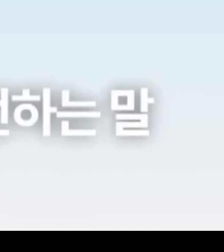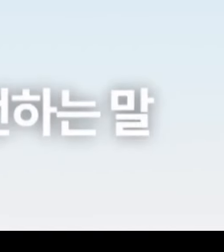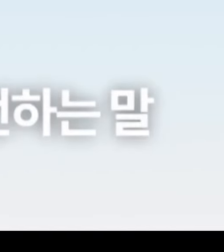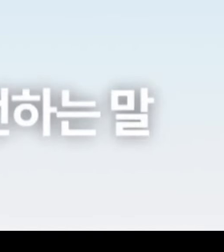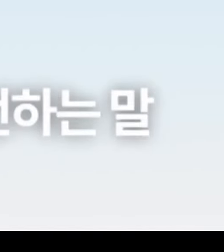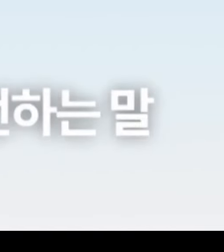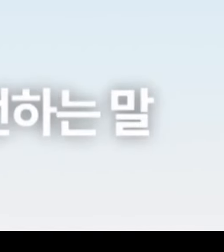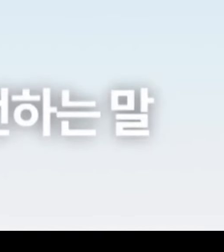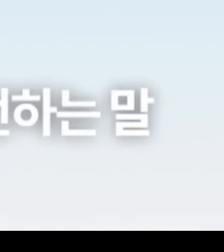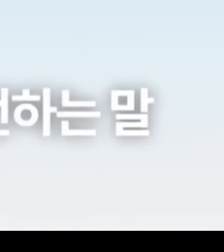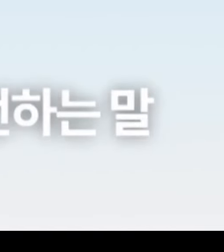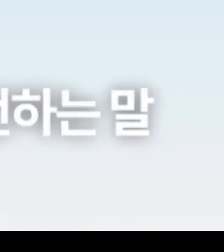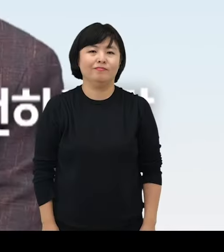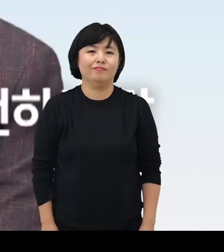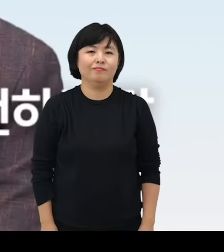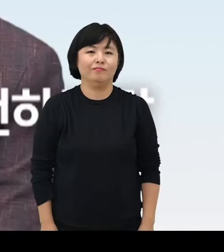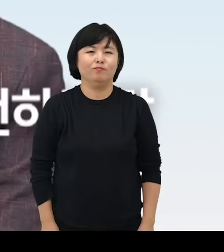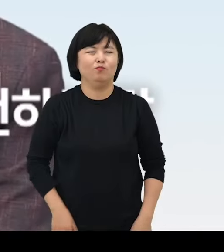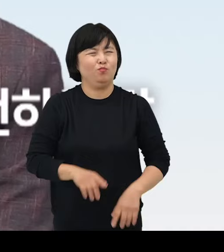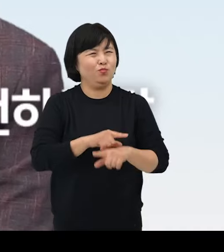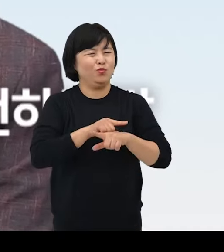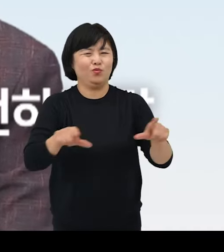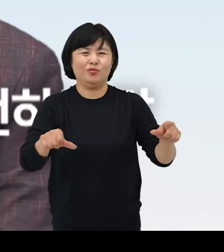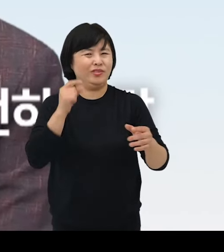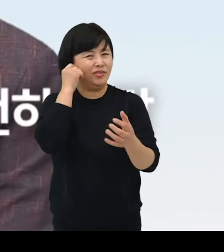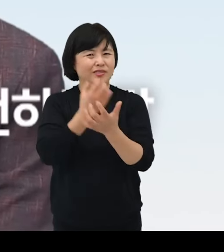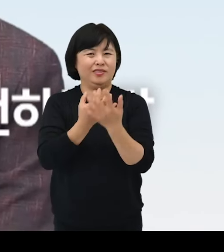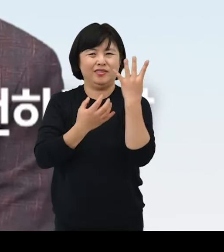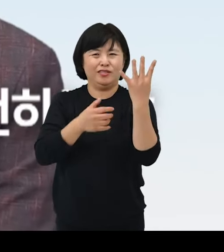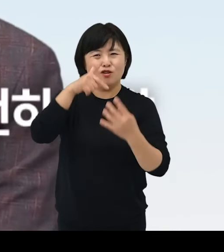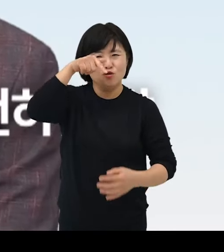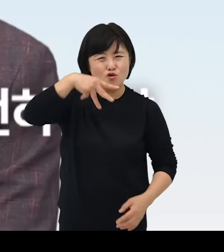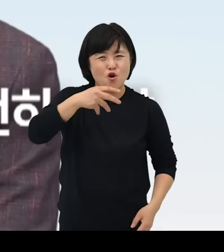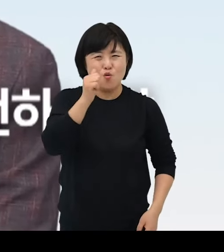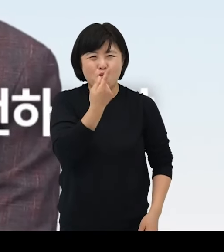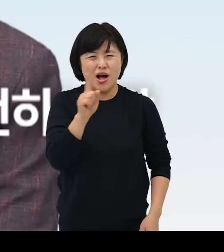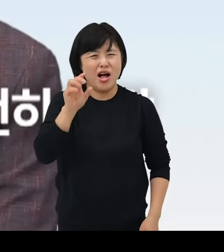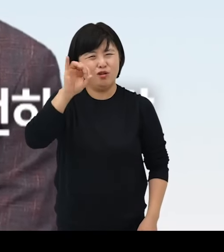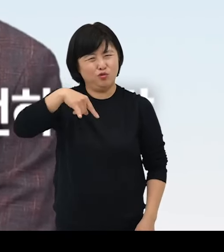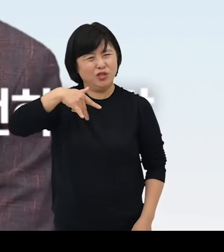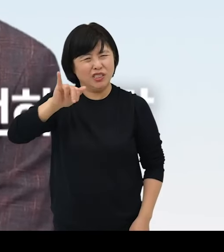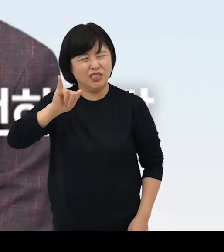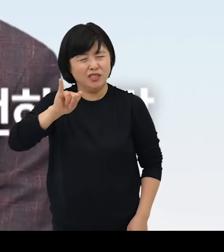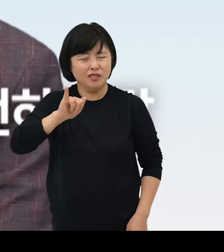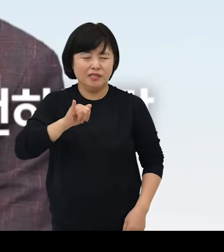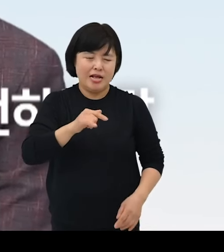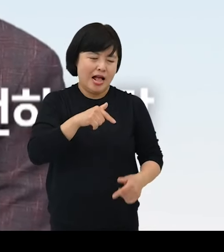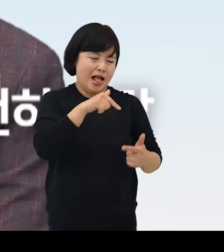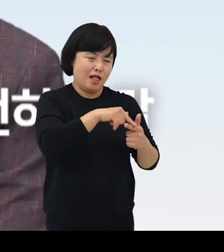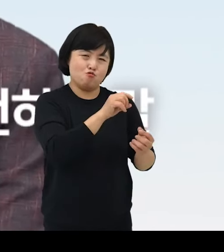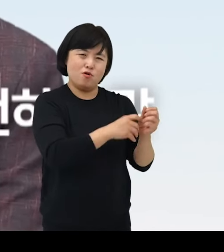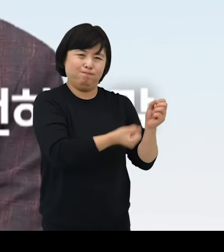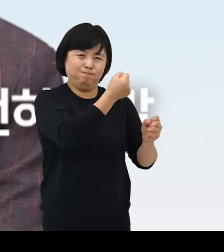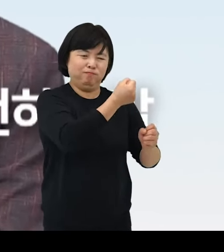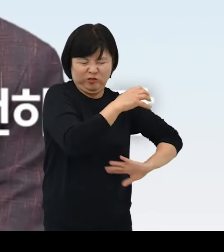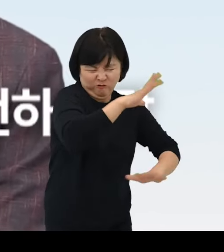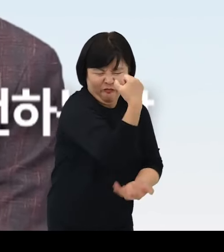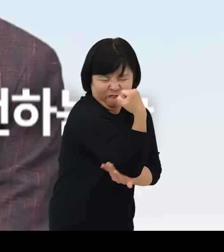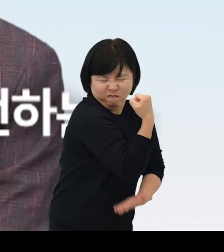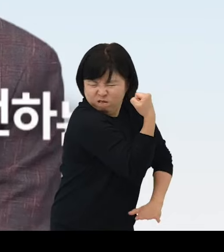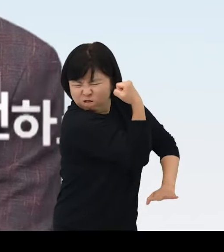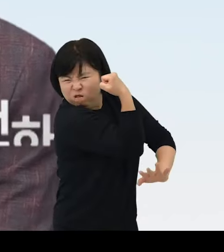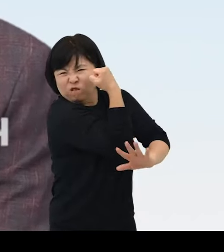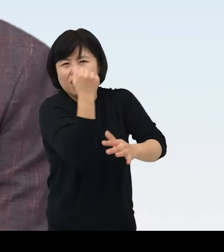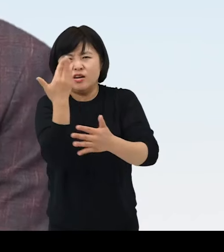독자들에게 전하고 싶은 말씀. 우리 보통 이제 사자성어로 귤화위지라 그러죠. 강남의 귤이 강북에